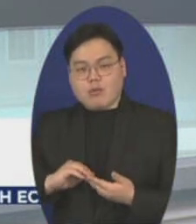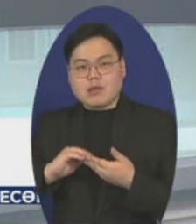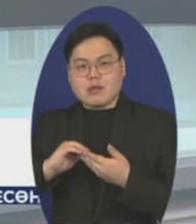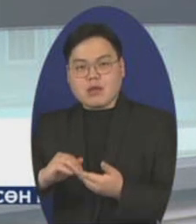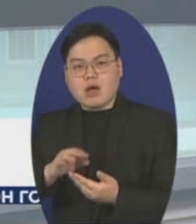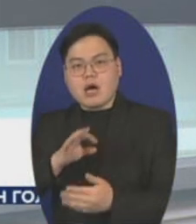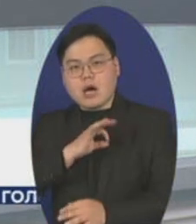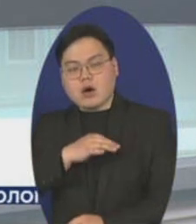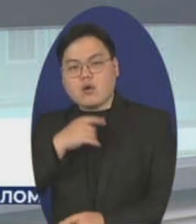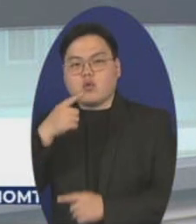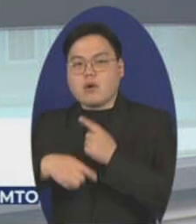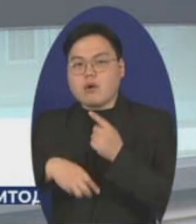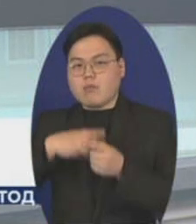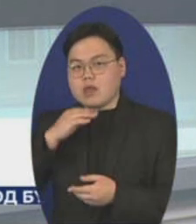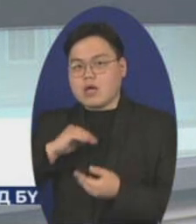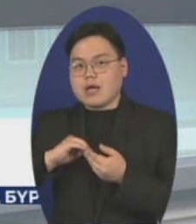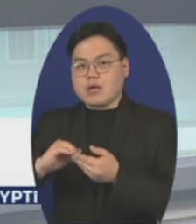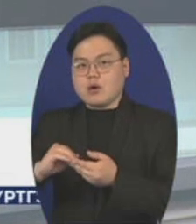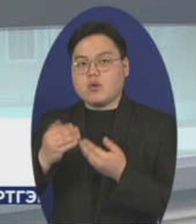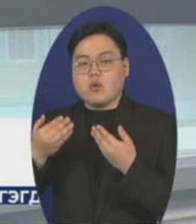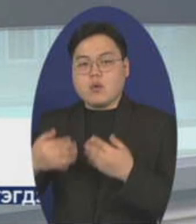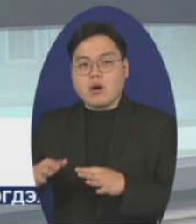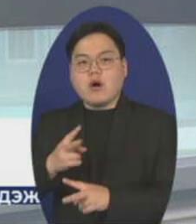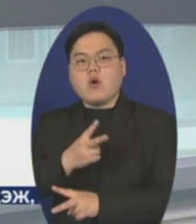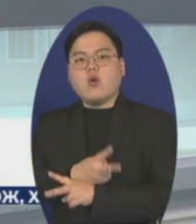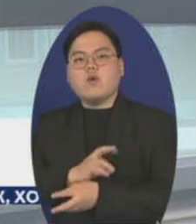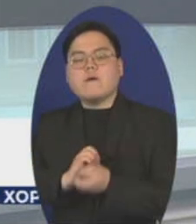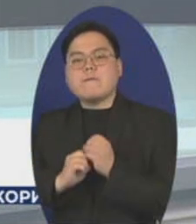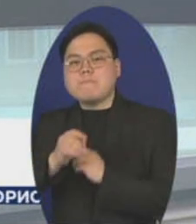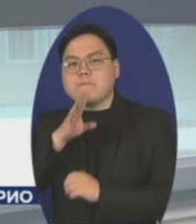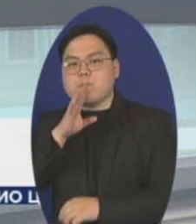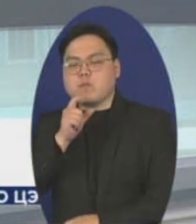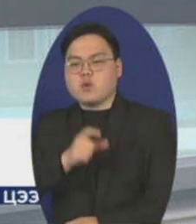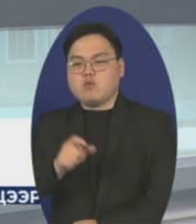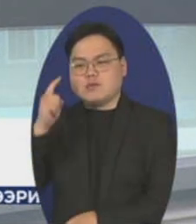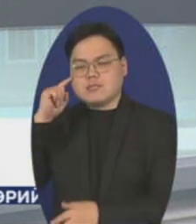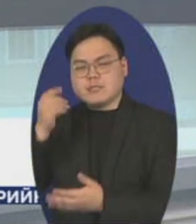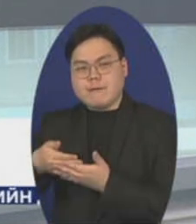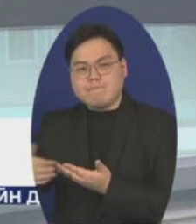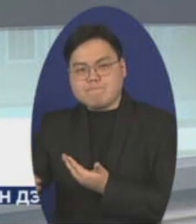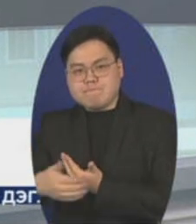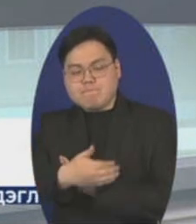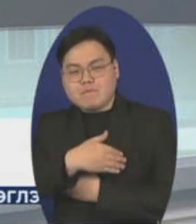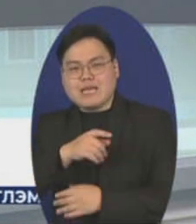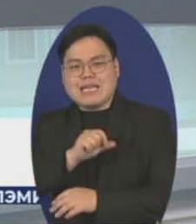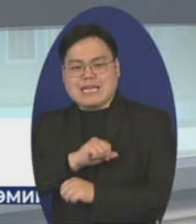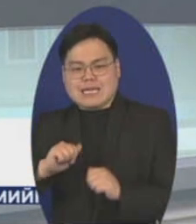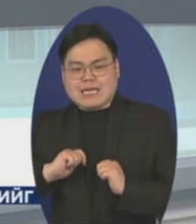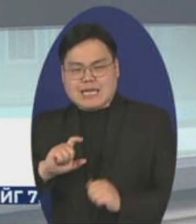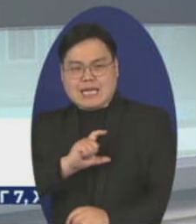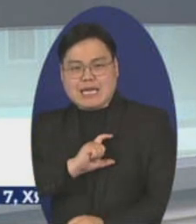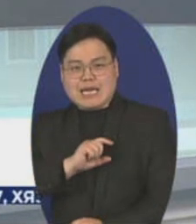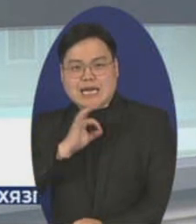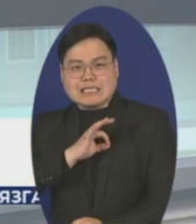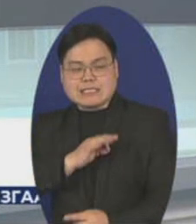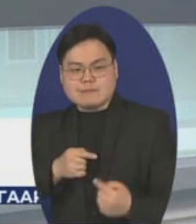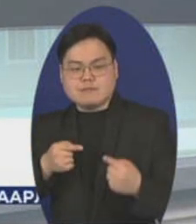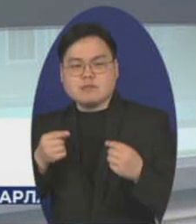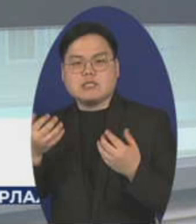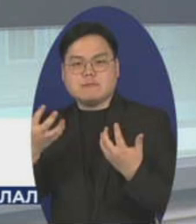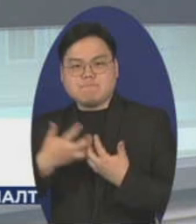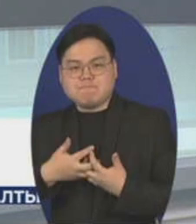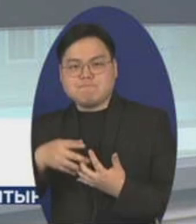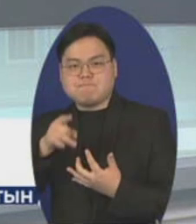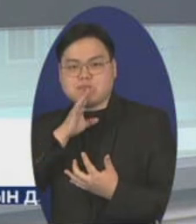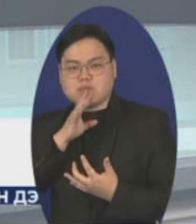тухай мэдээлэл өглөө. Хоёр тогтоох үйл ажиллагаа хэрэгт олон нийтийн санал бодлыг тусгах, иргэдийн ирэх шигт нийцсэн бодлого шийдвэрийг гаргахад тэдний